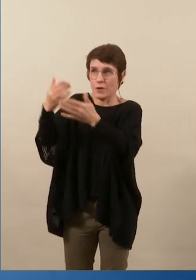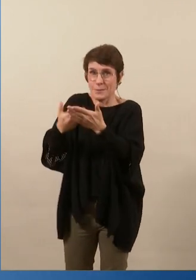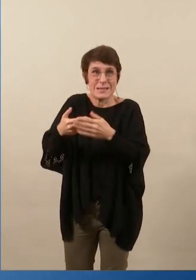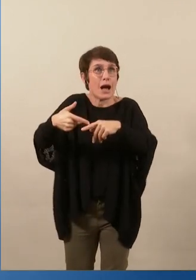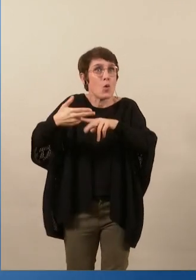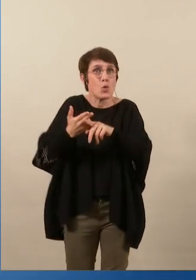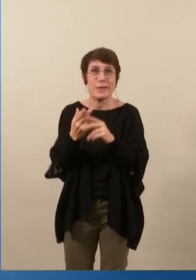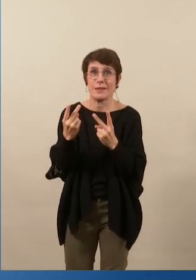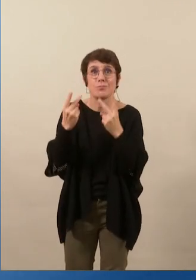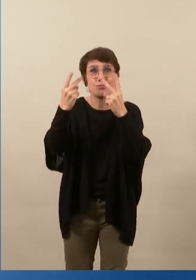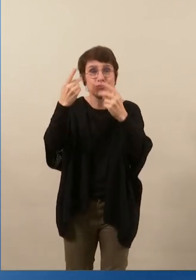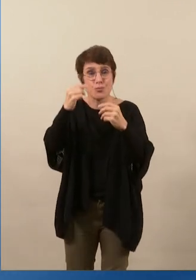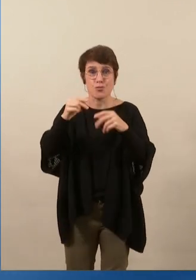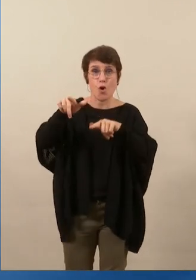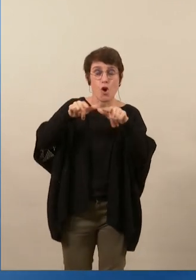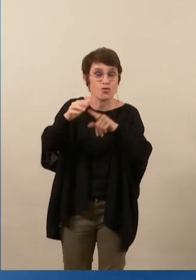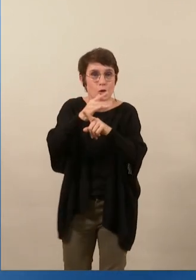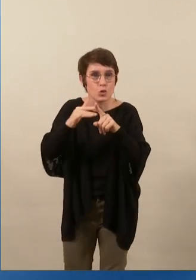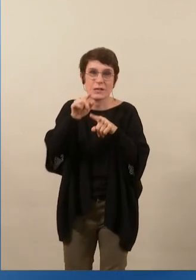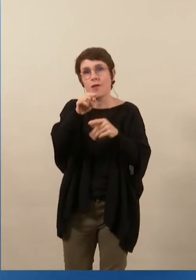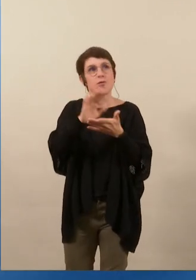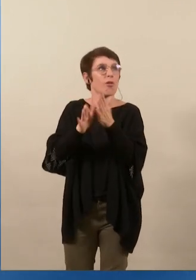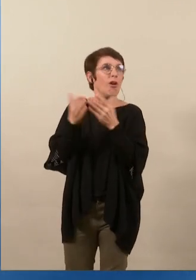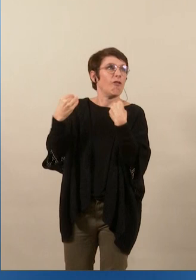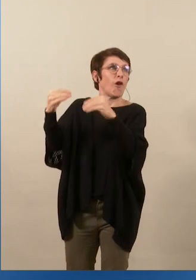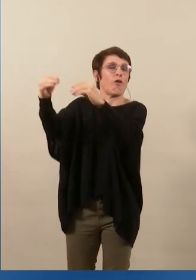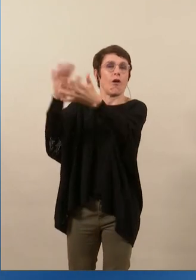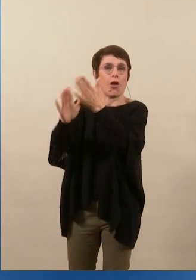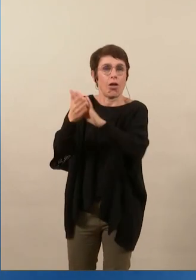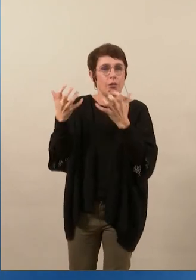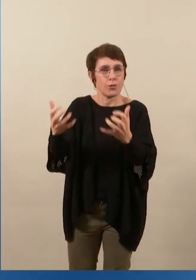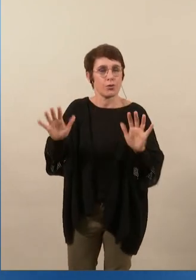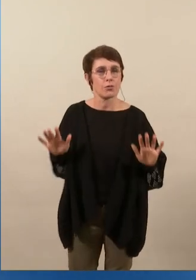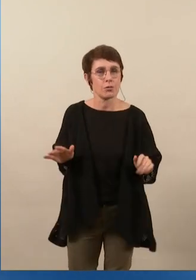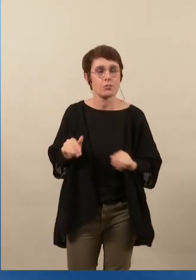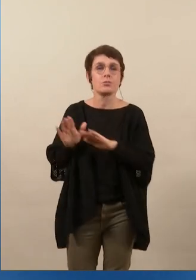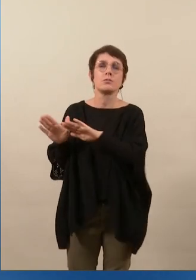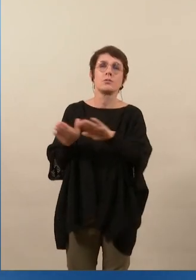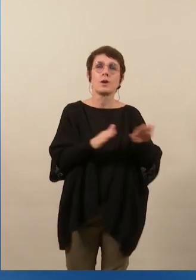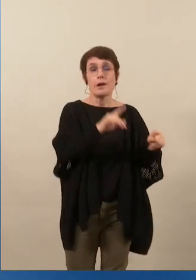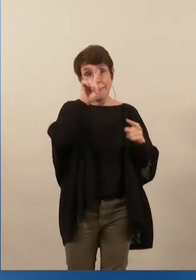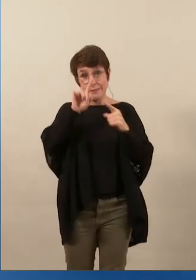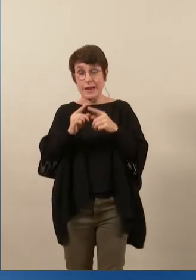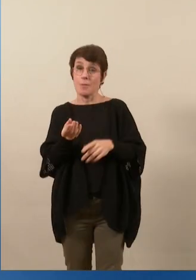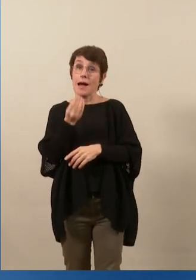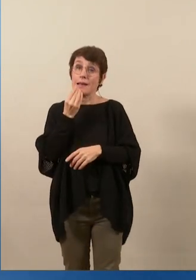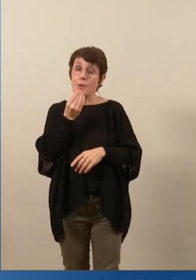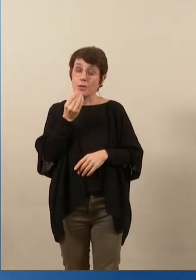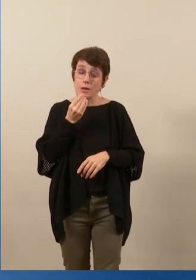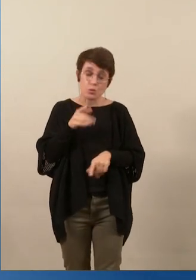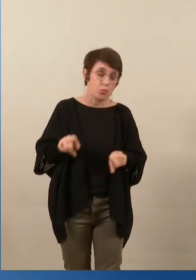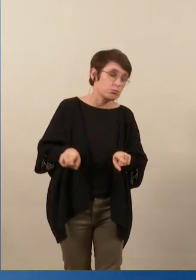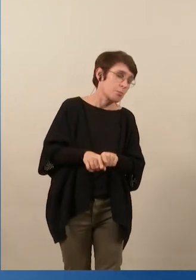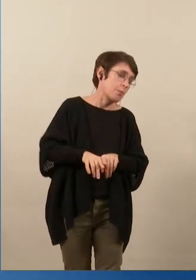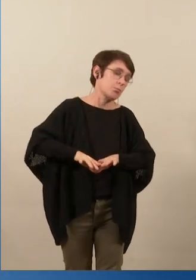à Grenoble ensuite par le thème de l'alimentation c'est un peu pareil